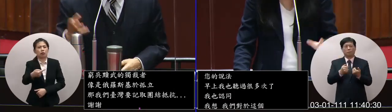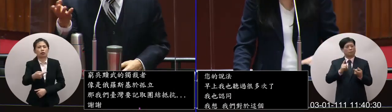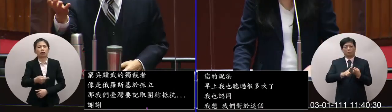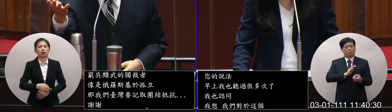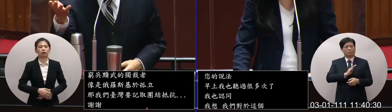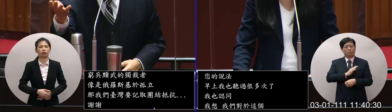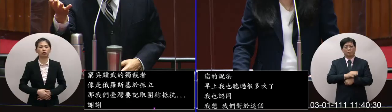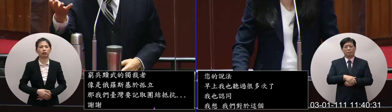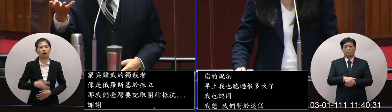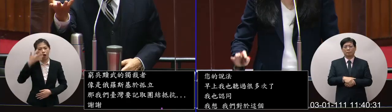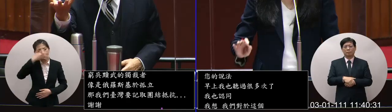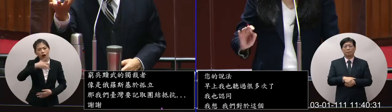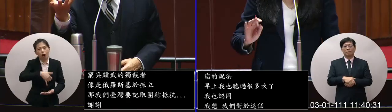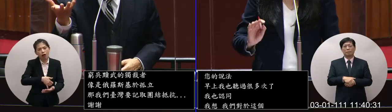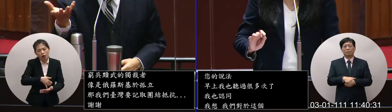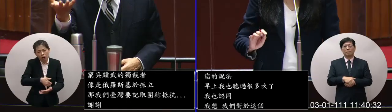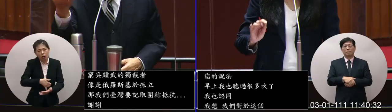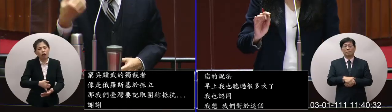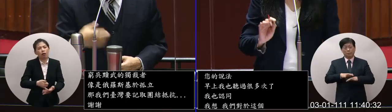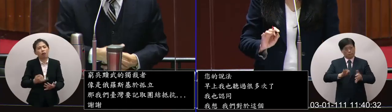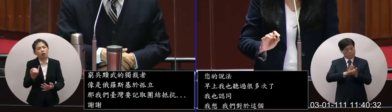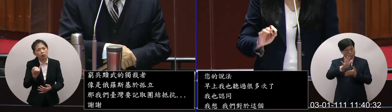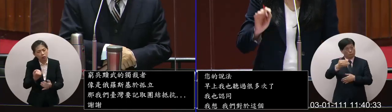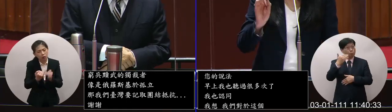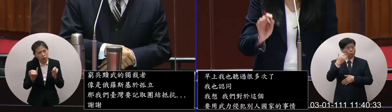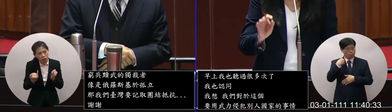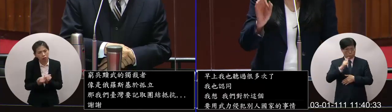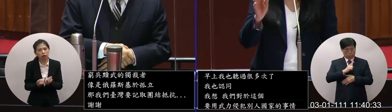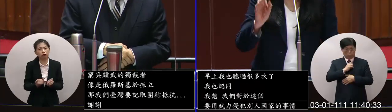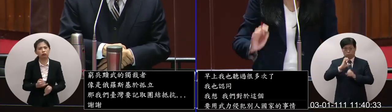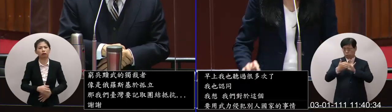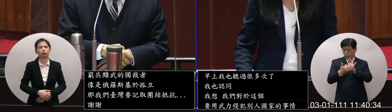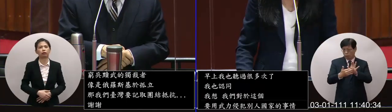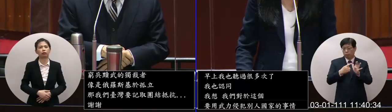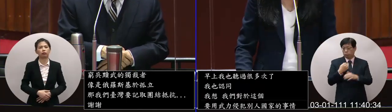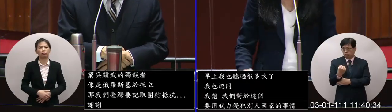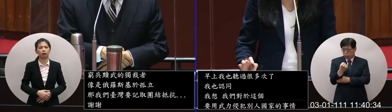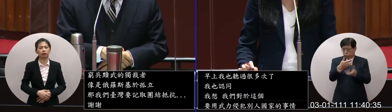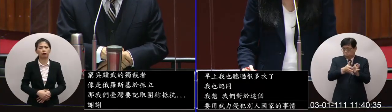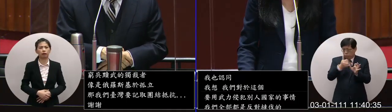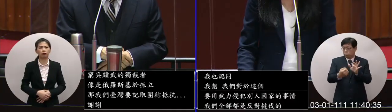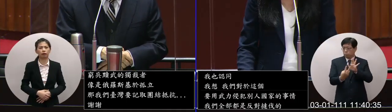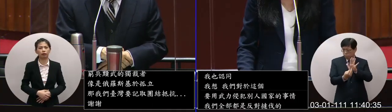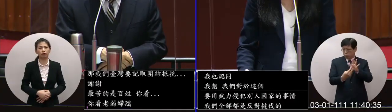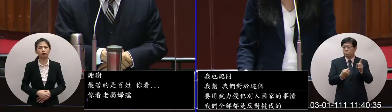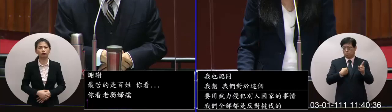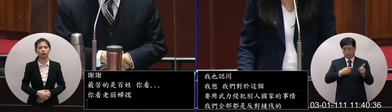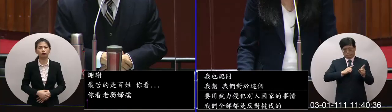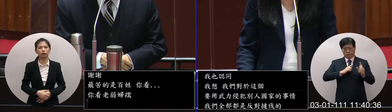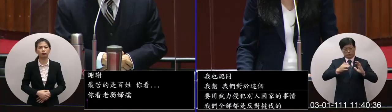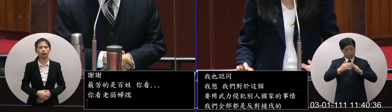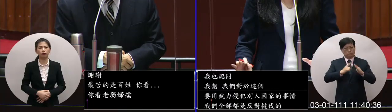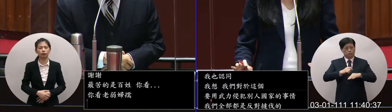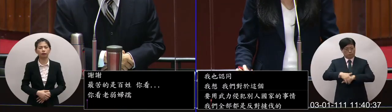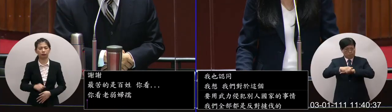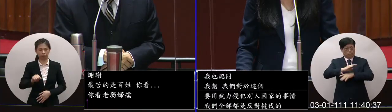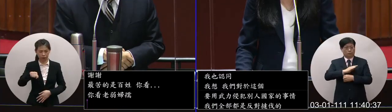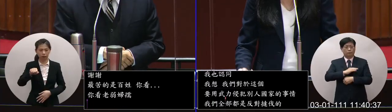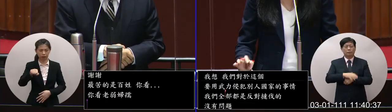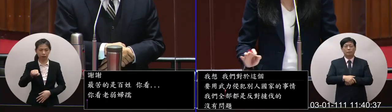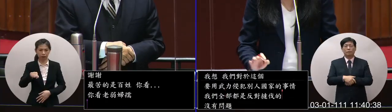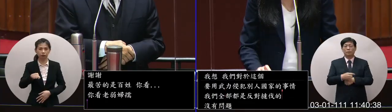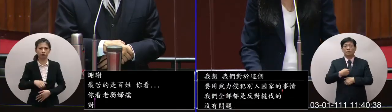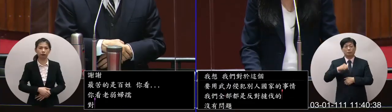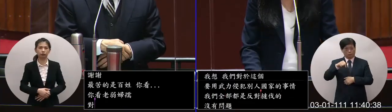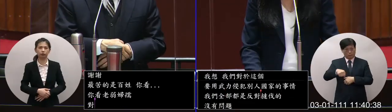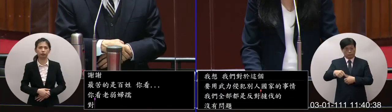有问题。但 老弱妇孺，老弱妇孺。 未来我们在国防上，我非常支持部长所说的，自己的国家当然要来自己救。 对，谢谢。 那因此，